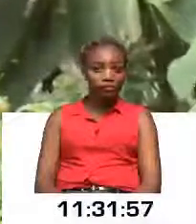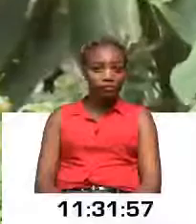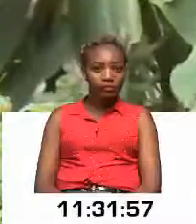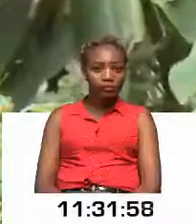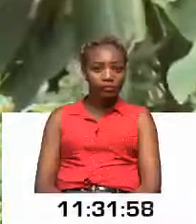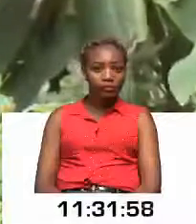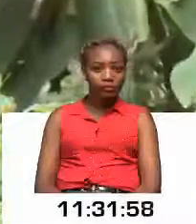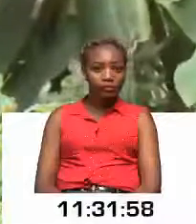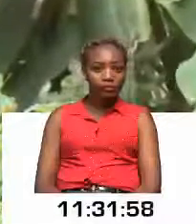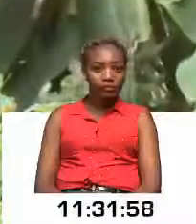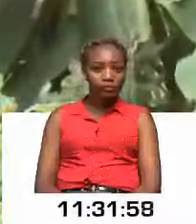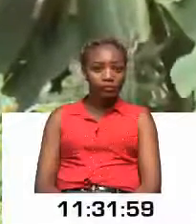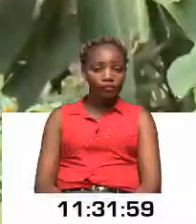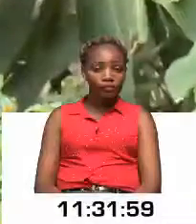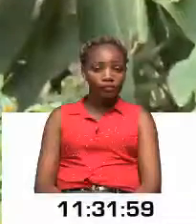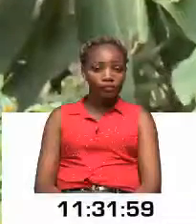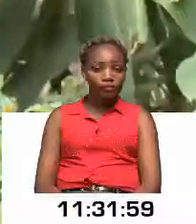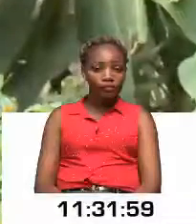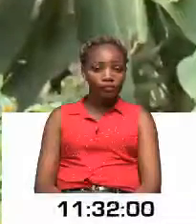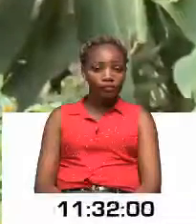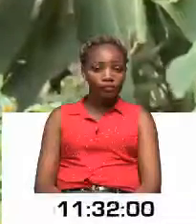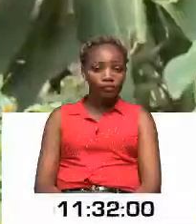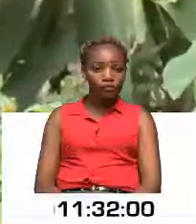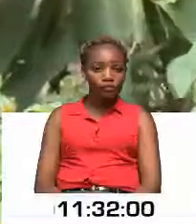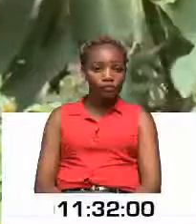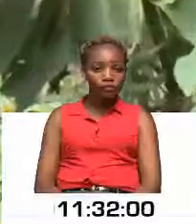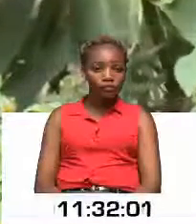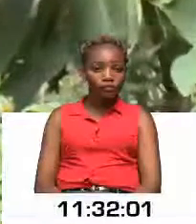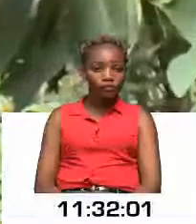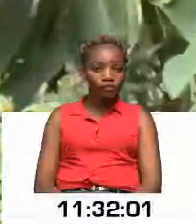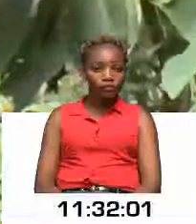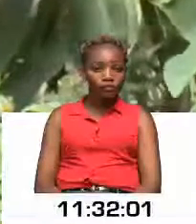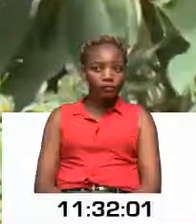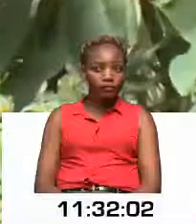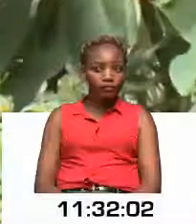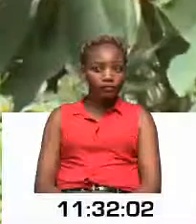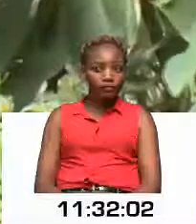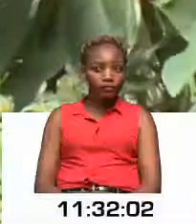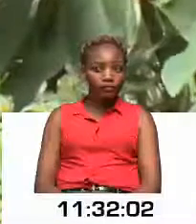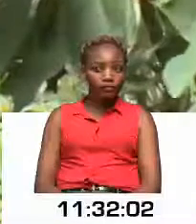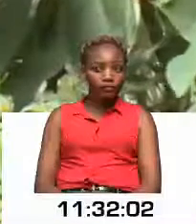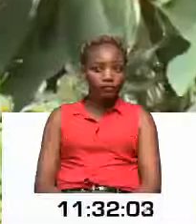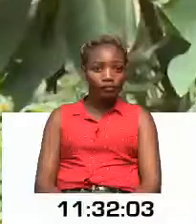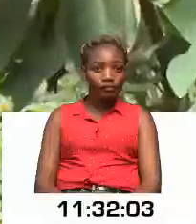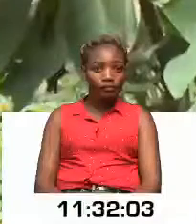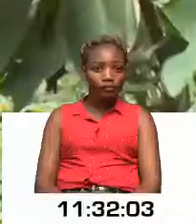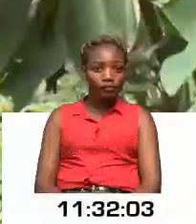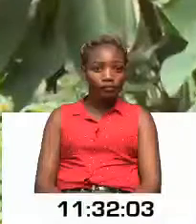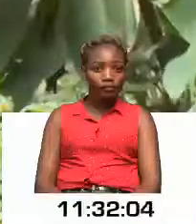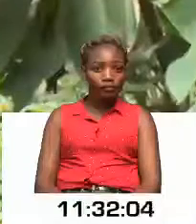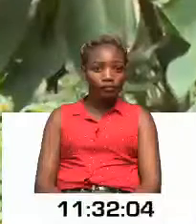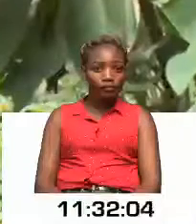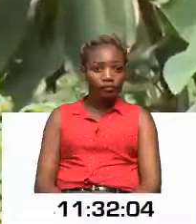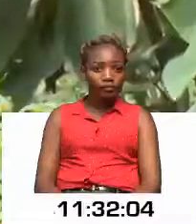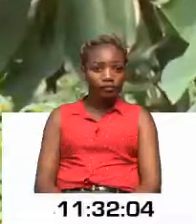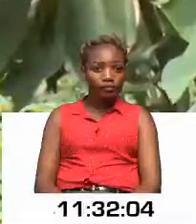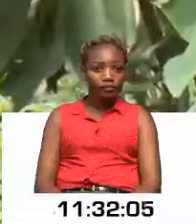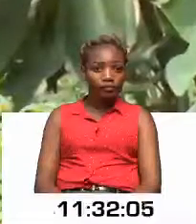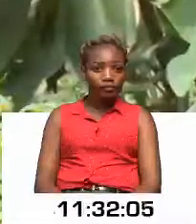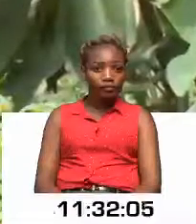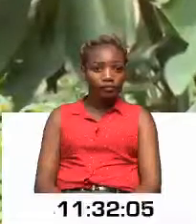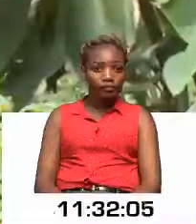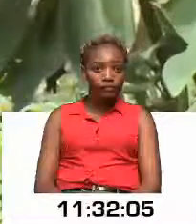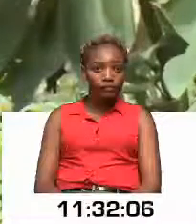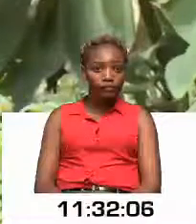Asubuhi njema Clifford kutoka upande huu wa pili ambayo kwa kweli ni majengo ya bunge, na ni kweli kamati hii imekuwa na vikao mwaka